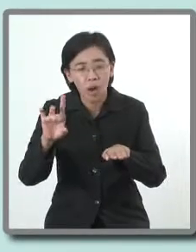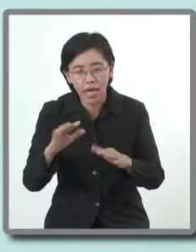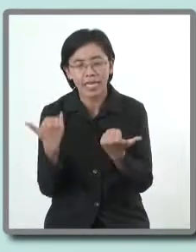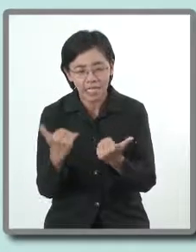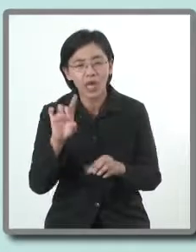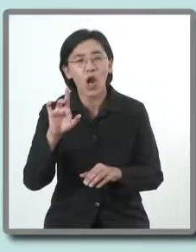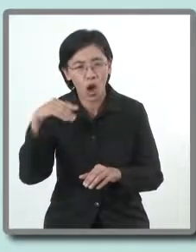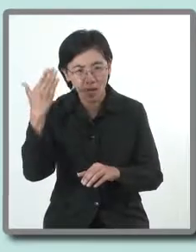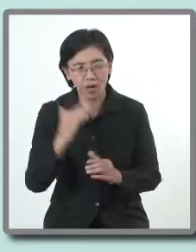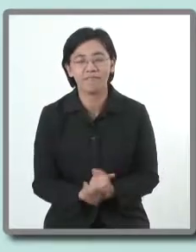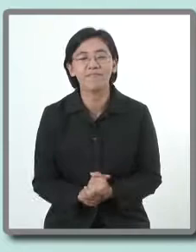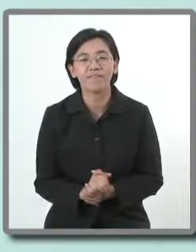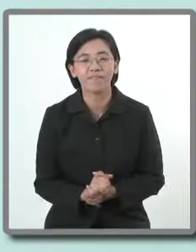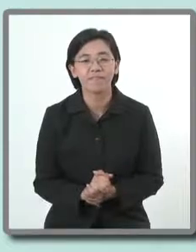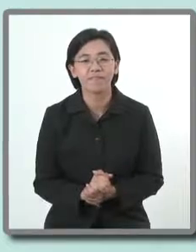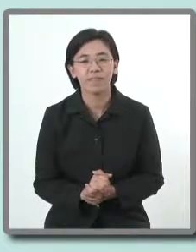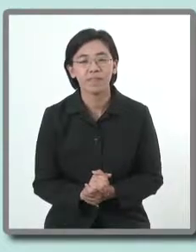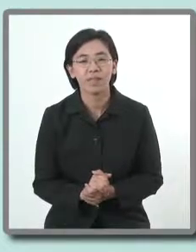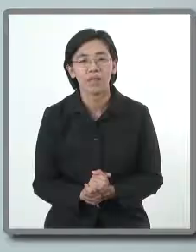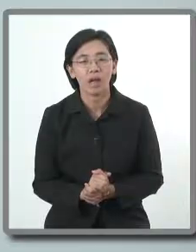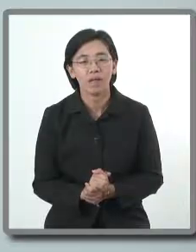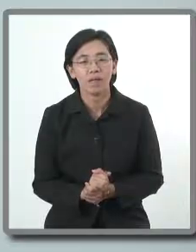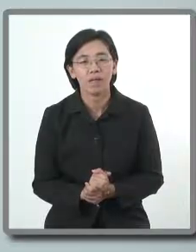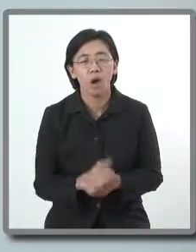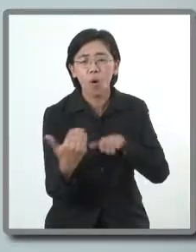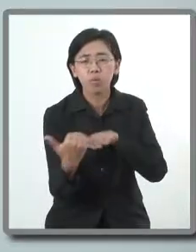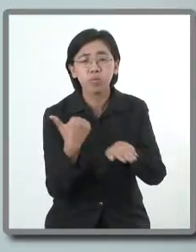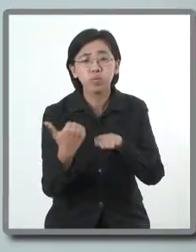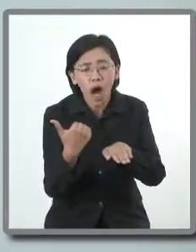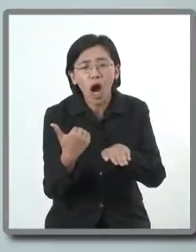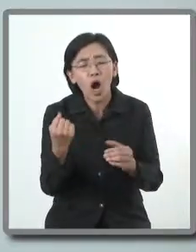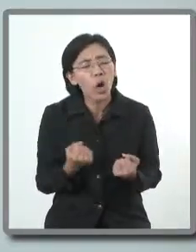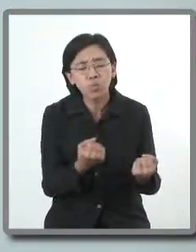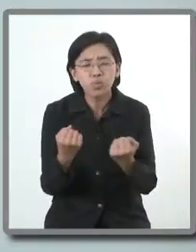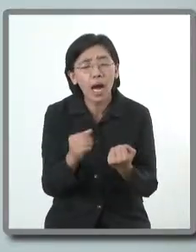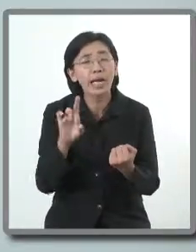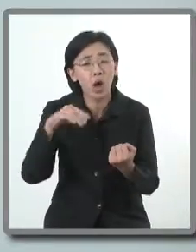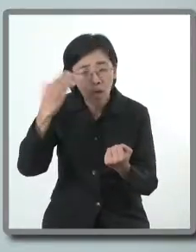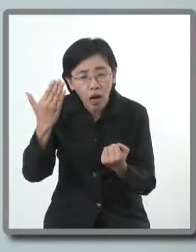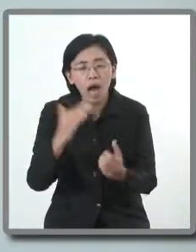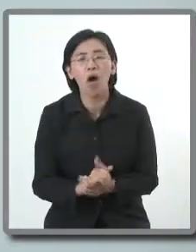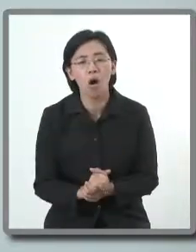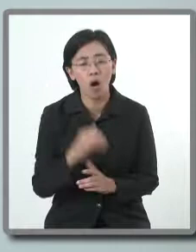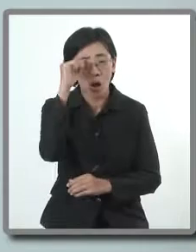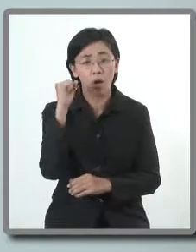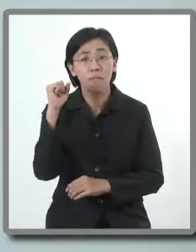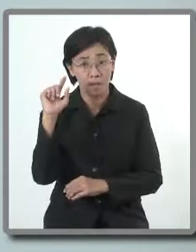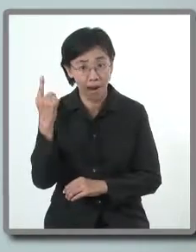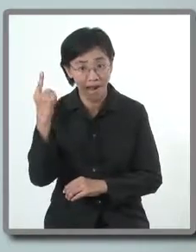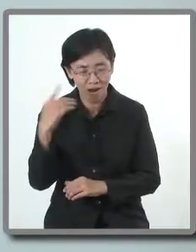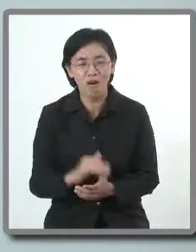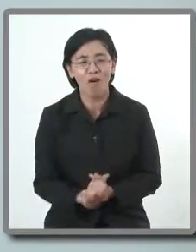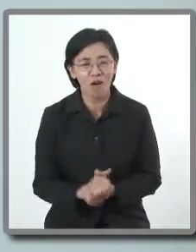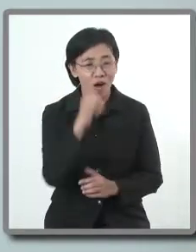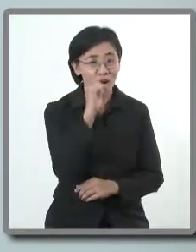100คันก่อน 100คัน นะครับทีนี้เท่าจากการที่เรานำรถใหม่ไปวิ่งนะครับเปรียบเทียบกันเนี่ยความแตกต่าง